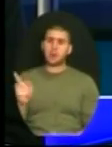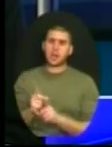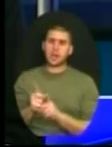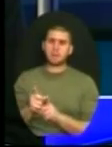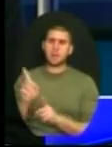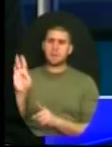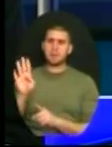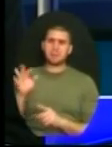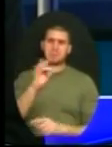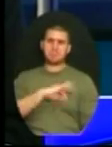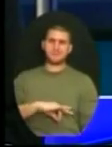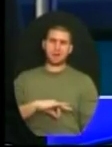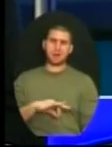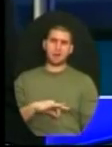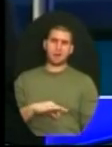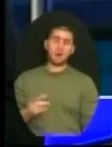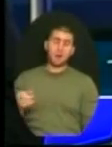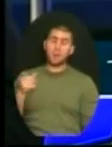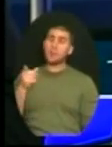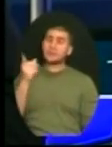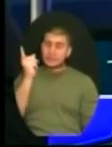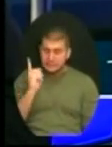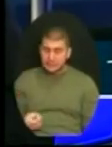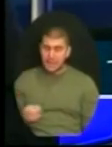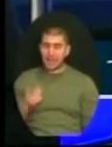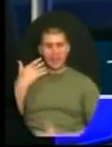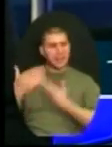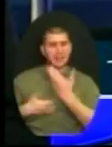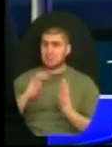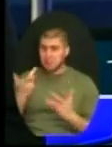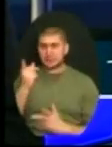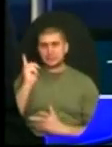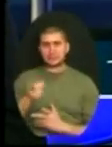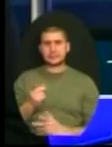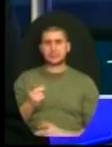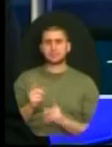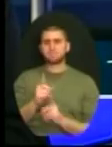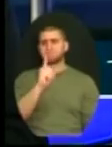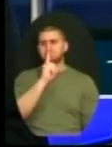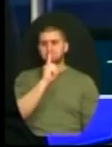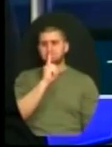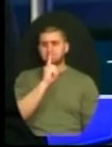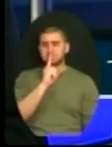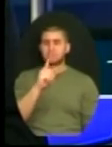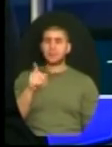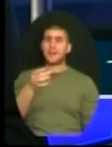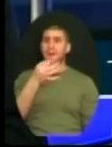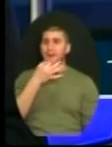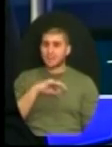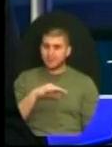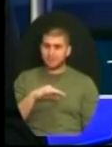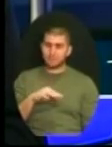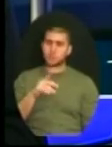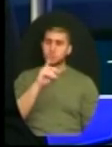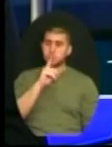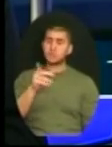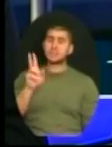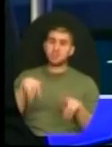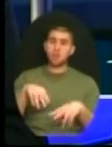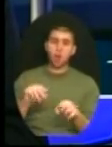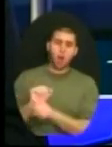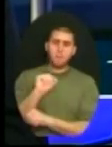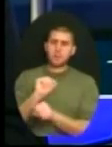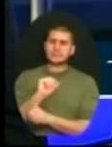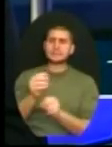של נתניהו. מה הוא צריך לעשות קדימה עכשיו? מה הוא צריך לעשות קדימה? הוא צריך להחריש. המשכיל בעת הידום, יש לו